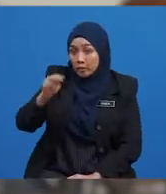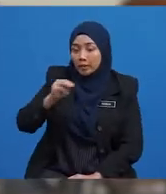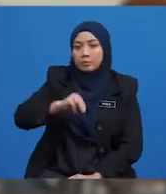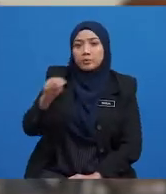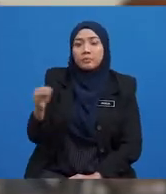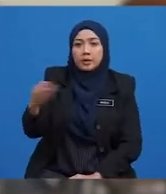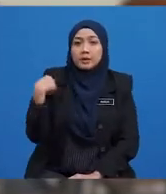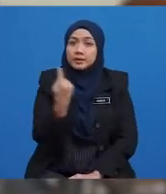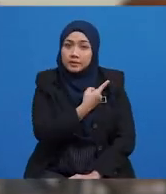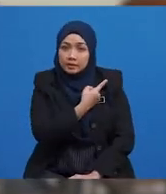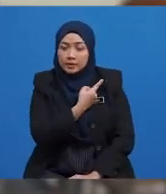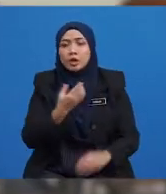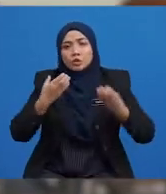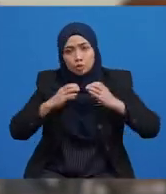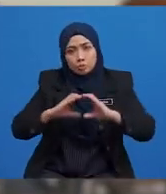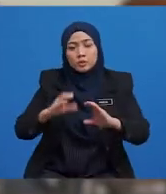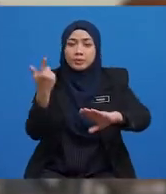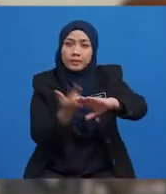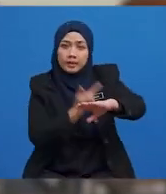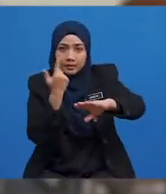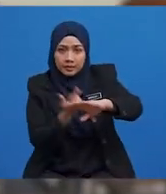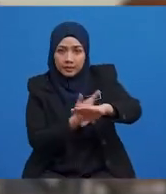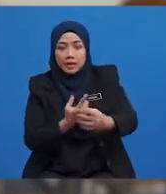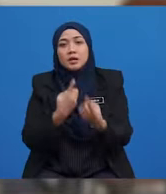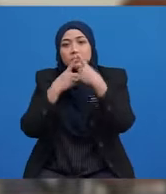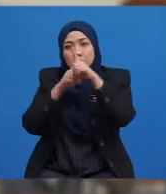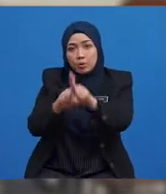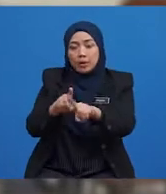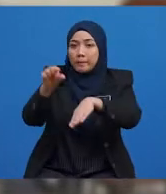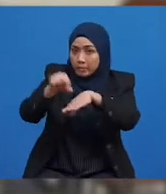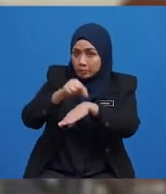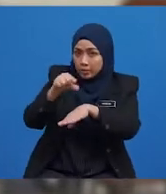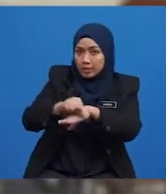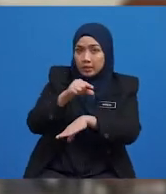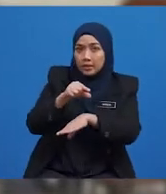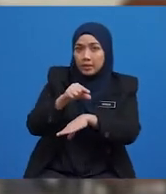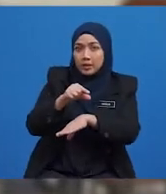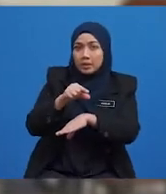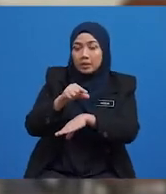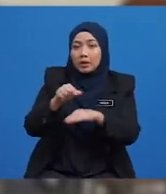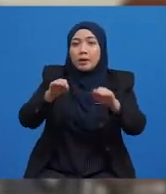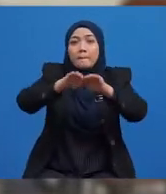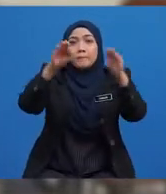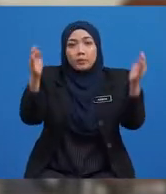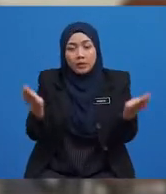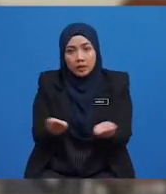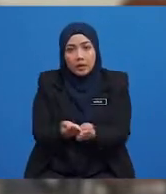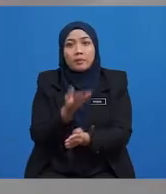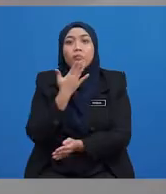Murid-murid, mari kita cuba berlatih menjawab menggunakan bolah